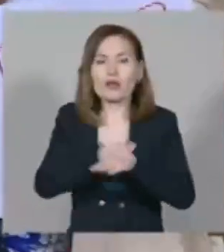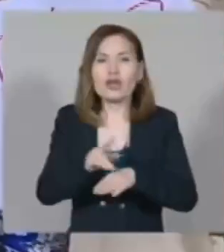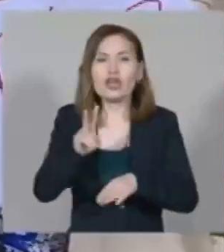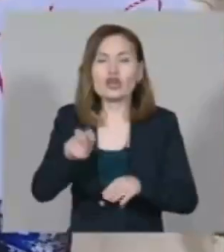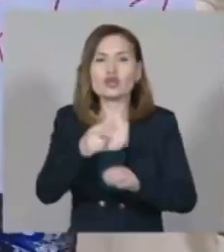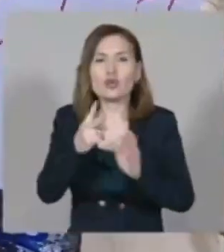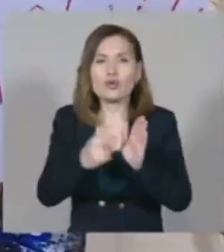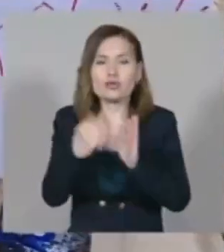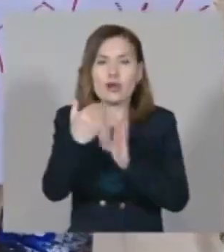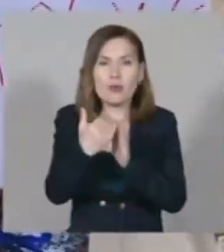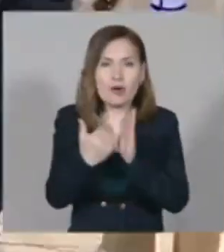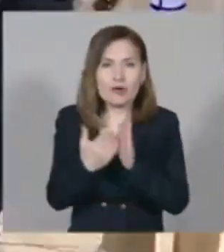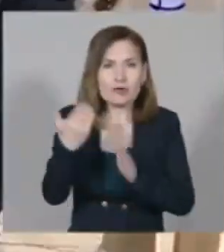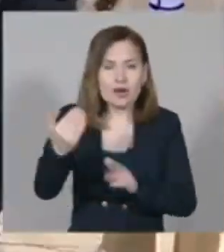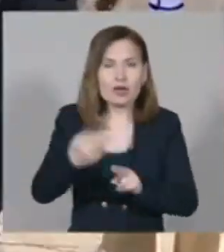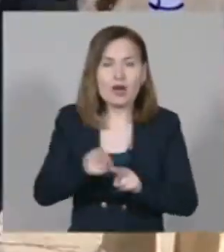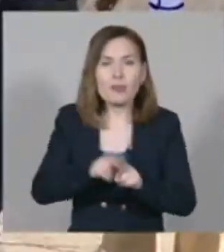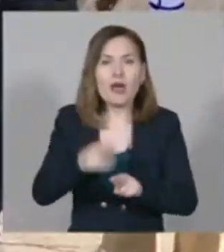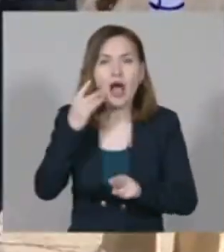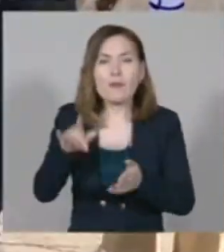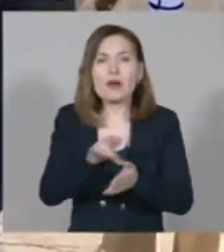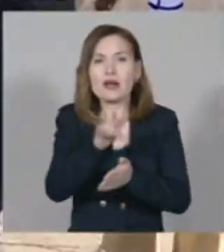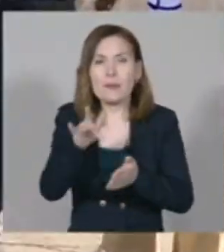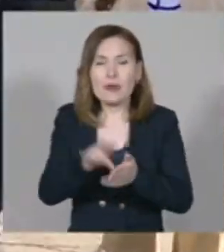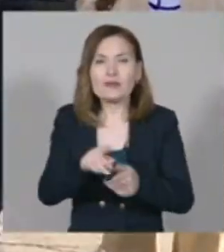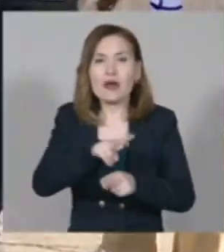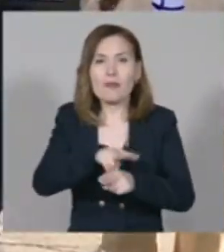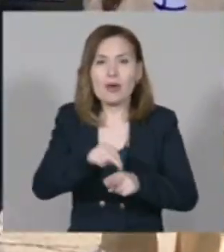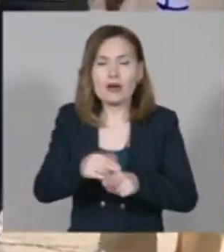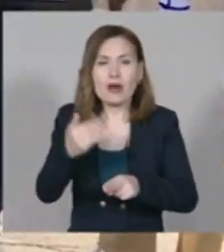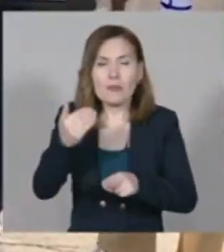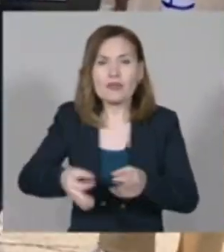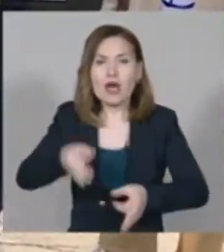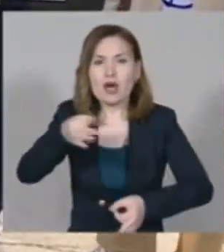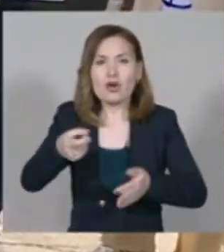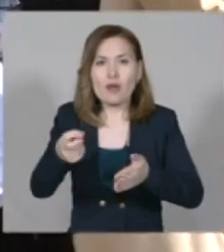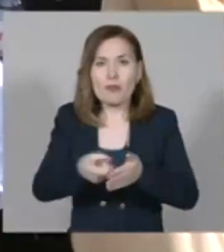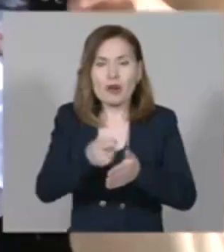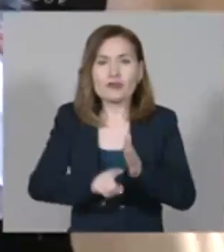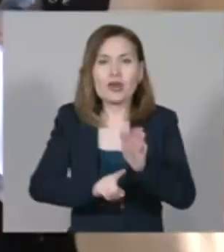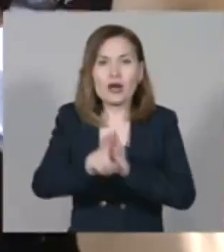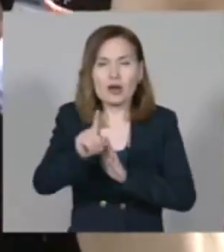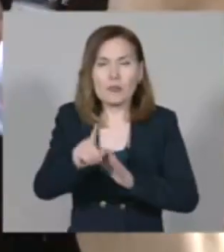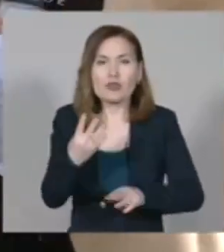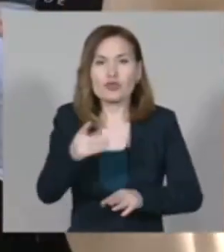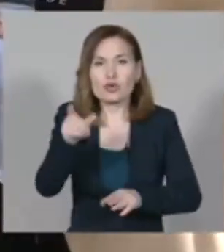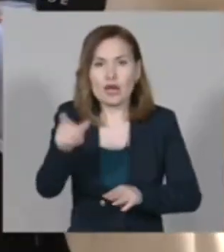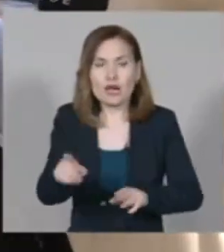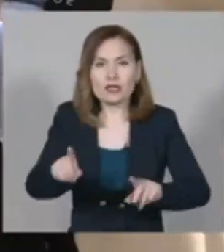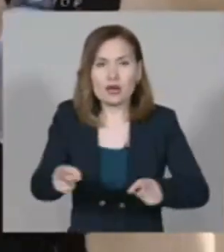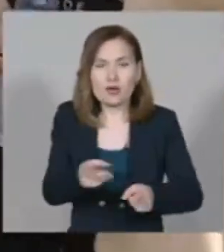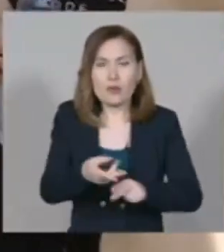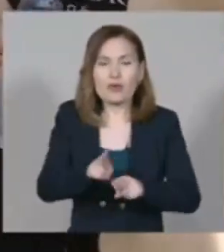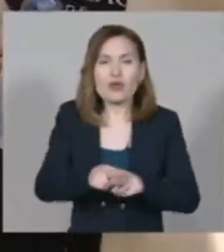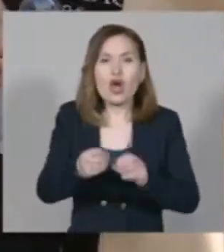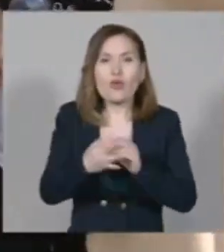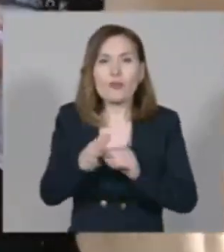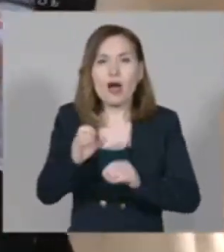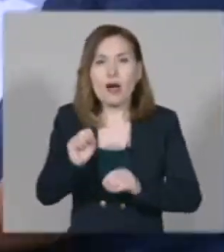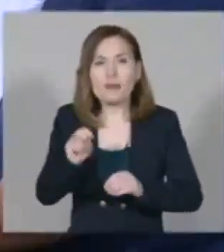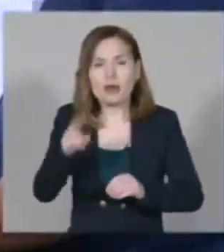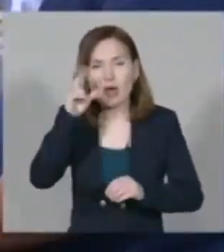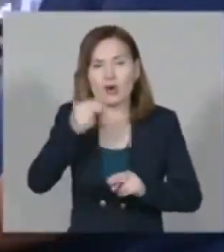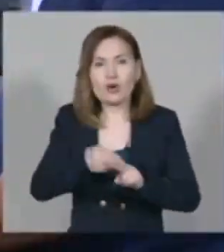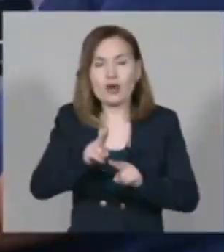бабы 3-ші бөлігі бойынша Алматы қалалық полиция департаменті тергеу басқармасы күдікті деп таныған. 15 сәуір күні бас